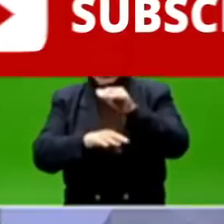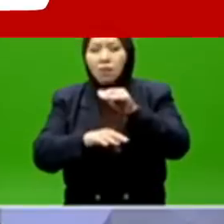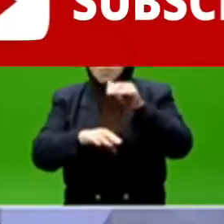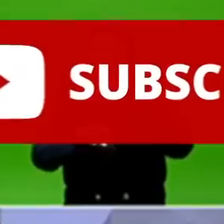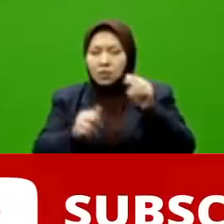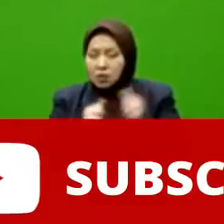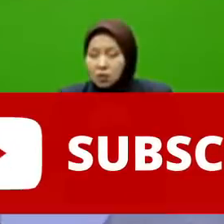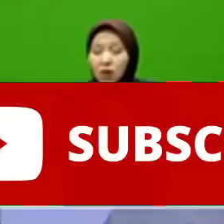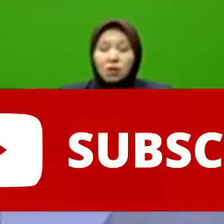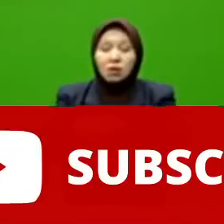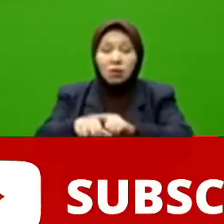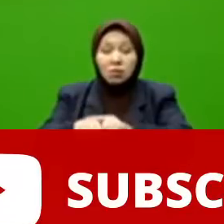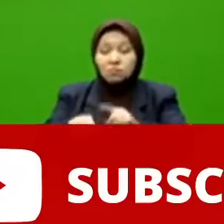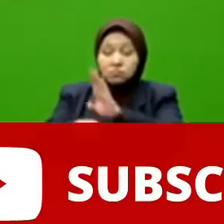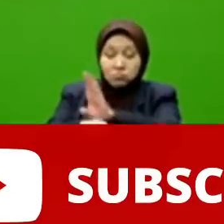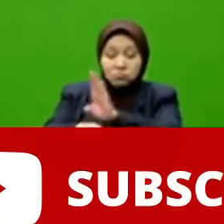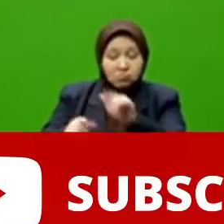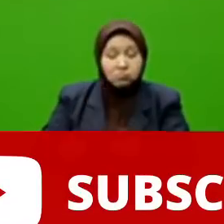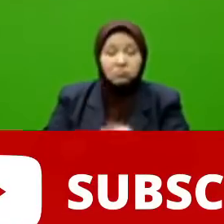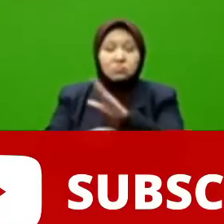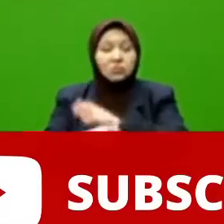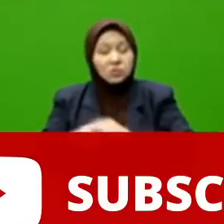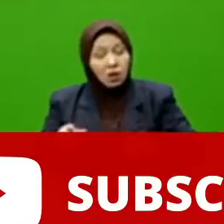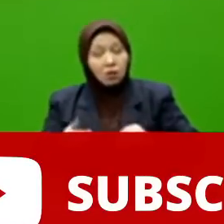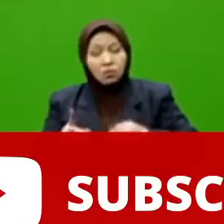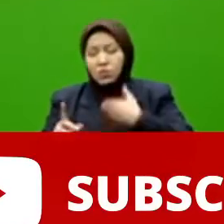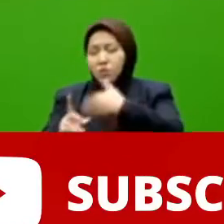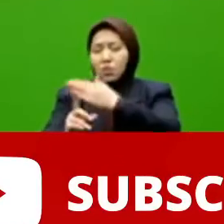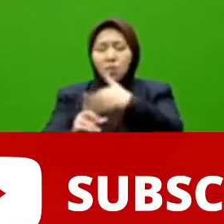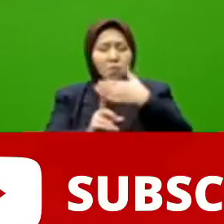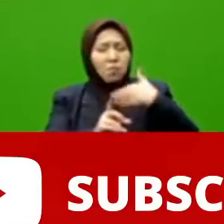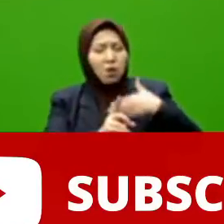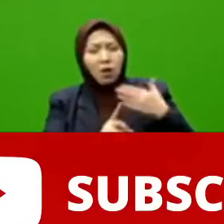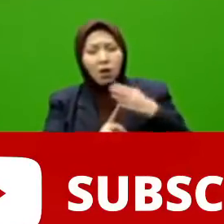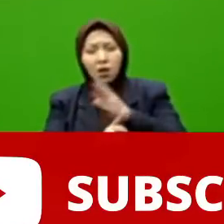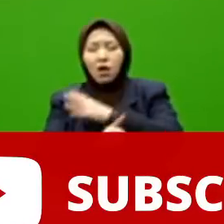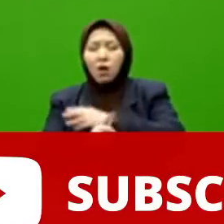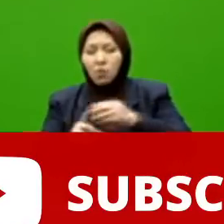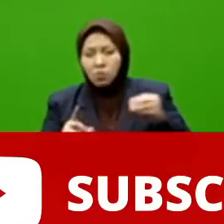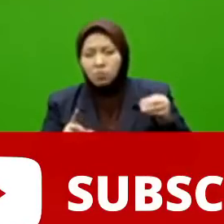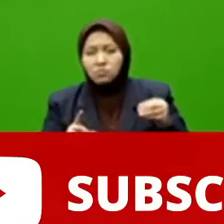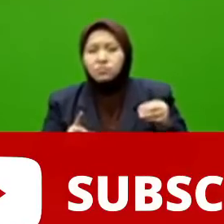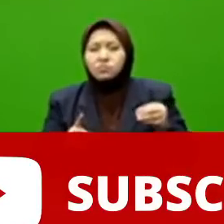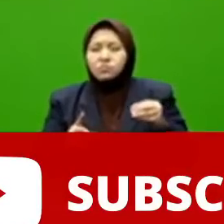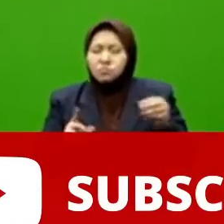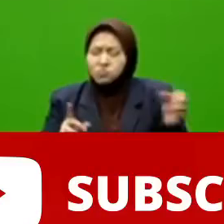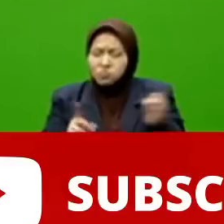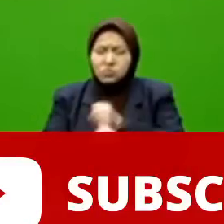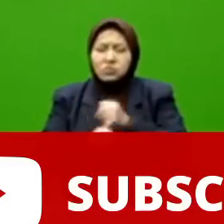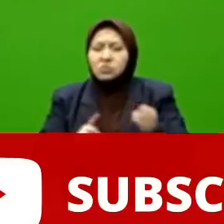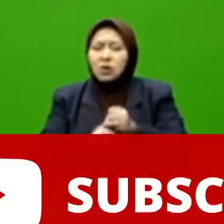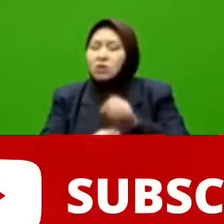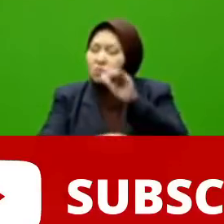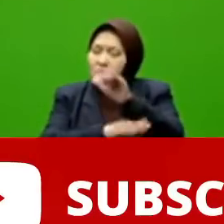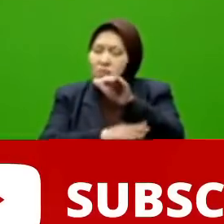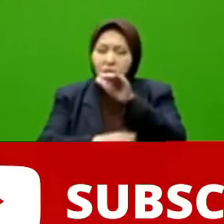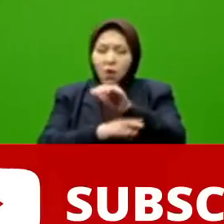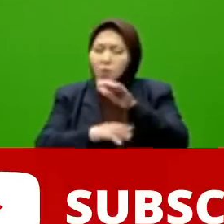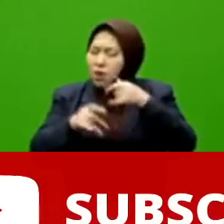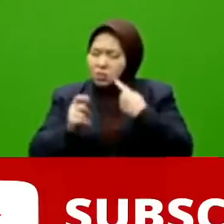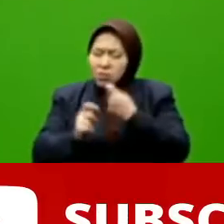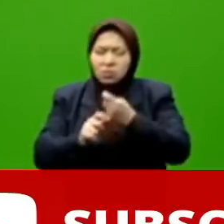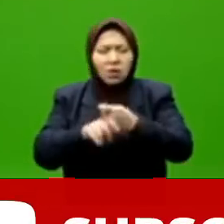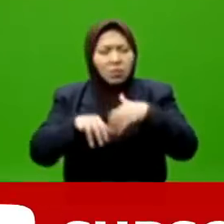dengan kaumnya juga dihalau dan dimarah, diherdik dan sebagainya, dan juga dakwah Nabi Allah Ibrahim